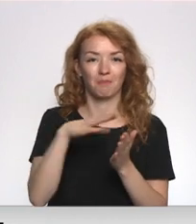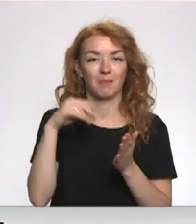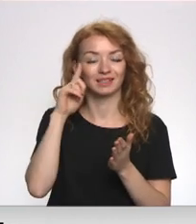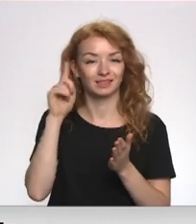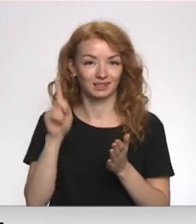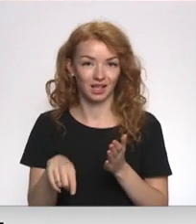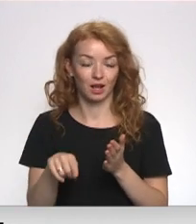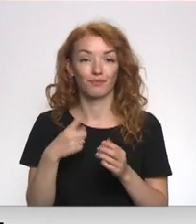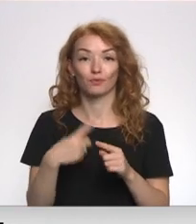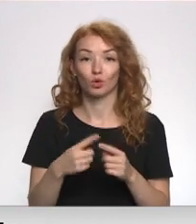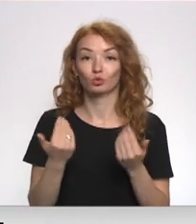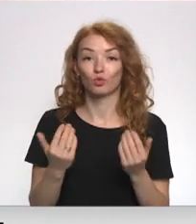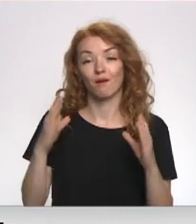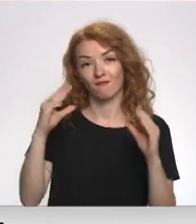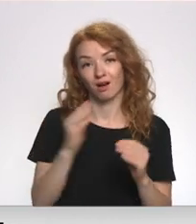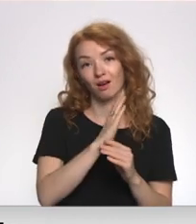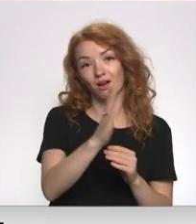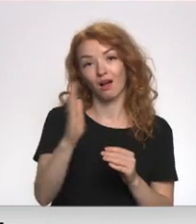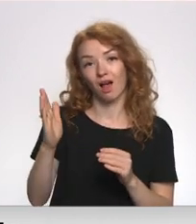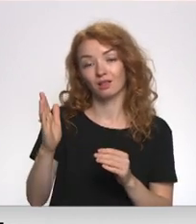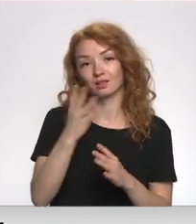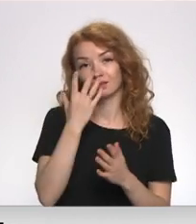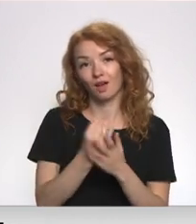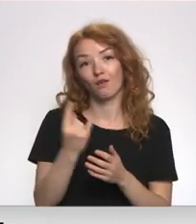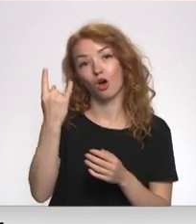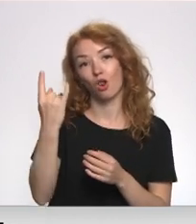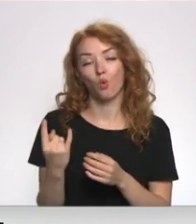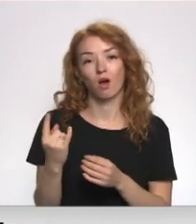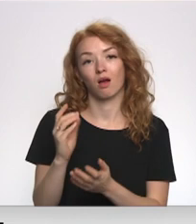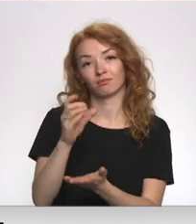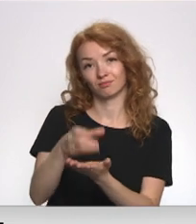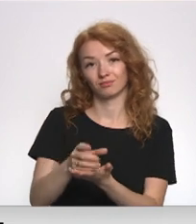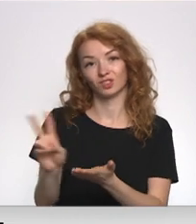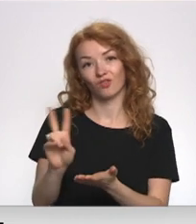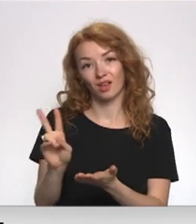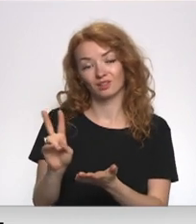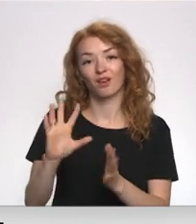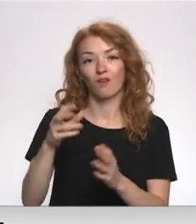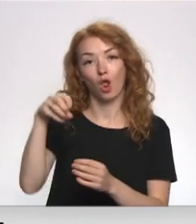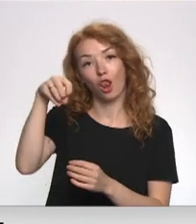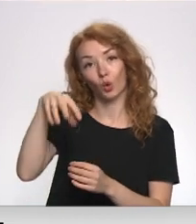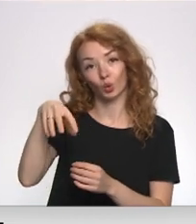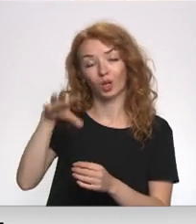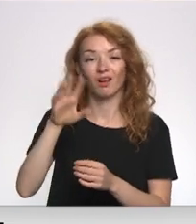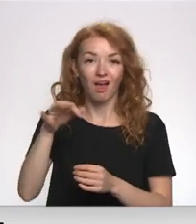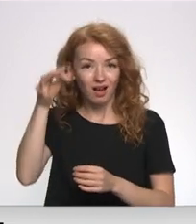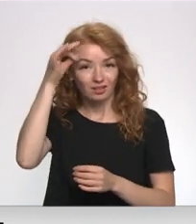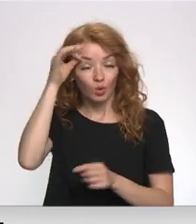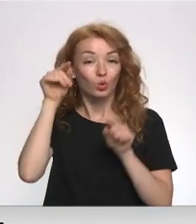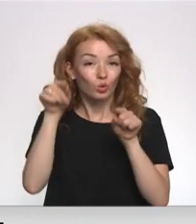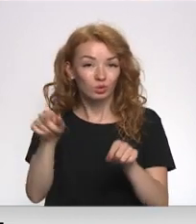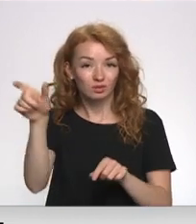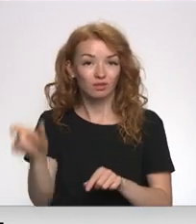domājam Latvijā, un šovakar katrs ir aicināts arī savā logā ielikt svecīti vai iedegt lukturīti, lai atcerētos tos, kur